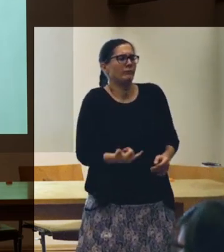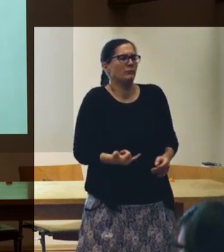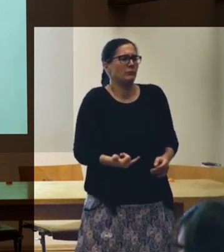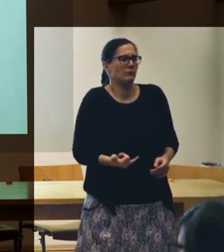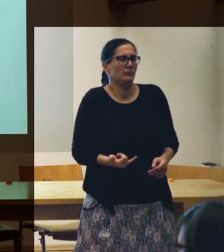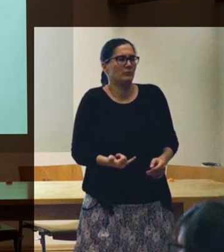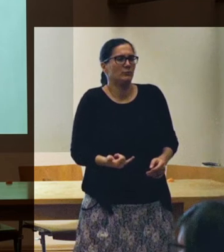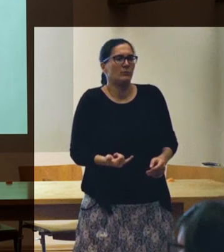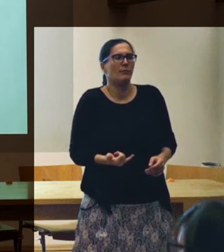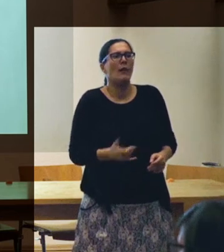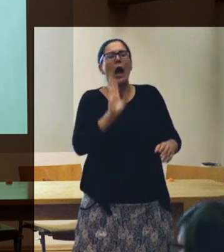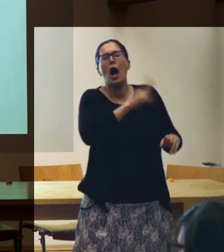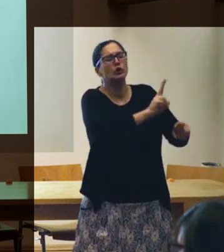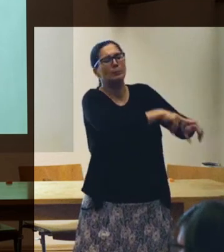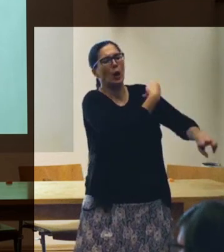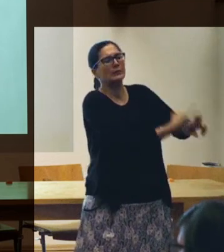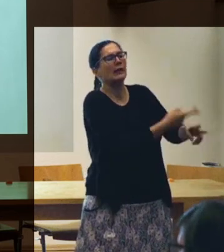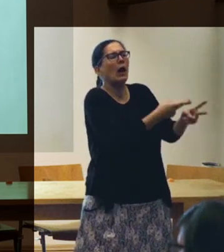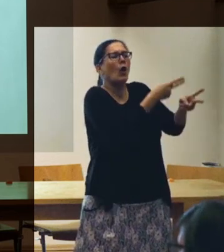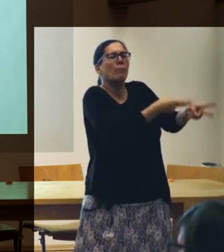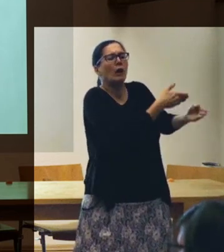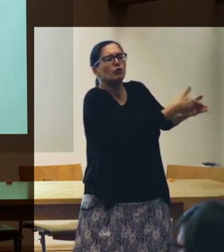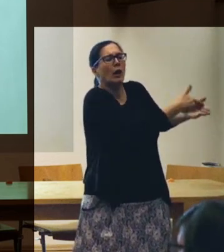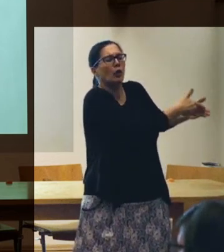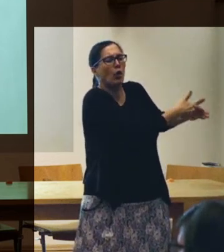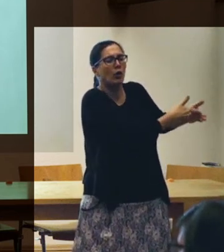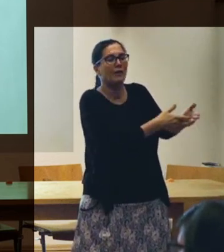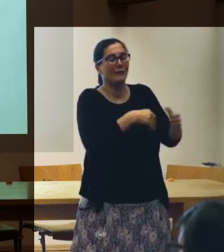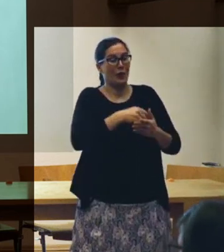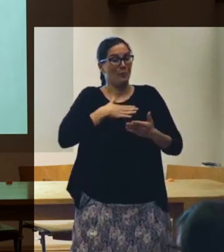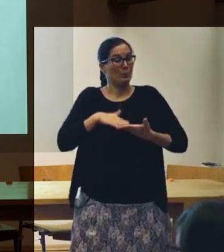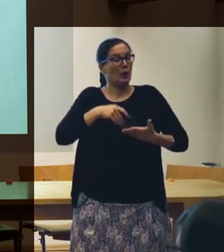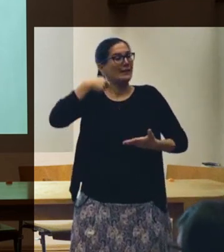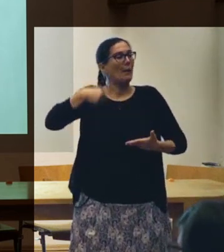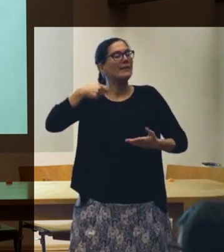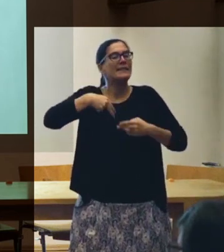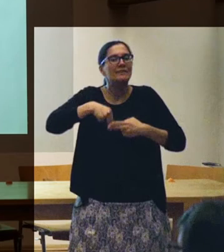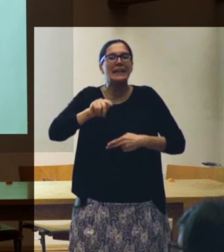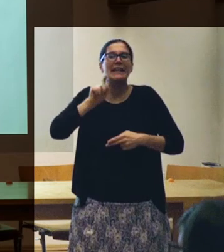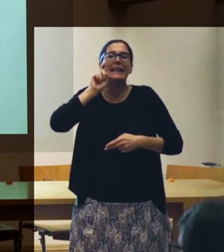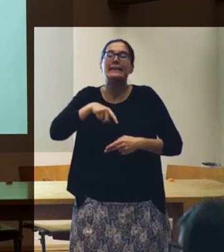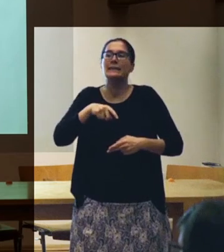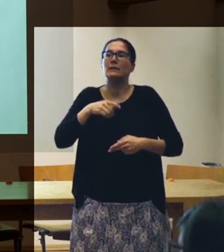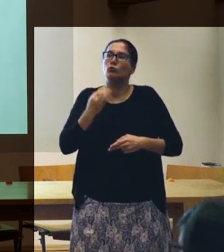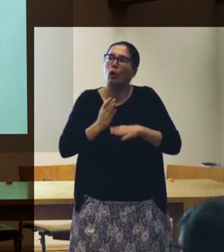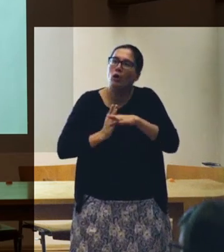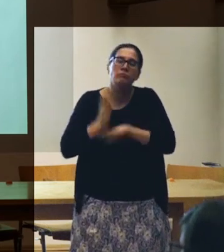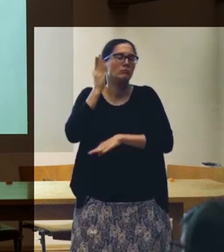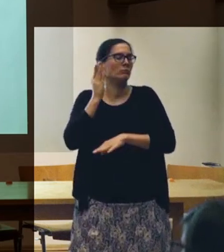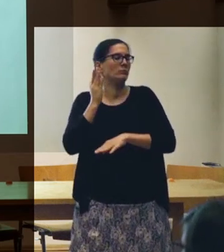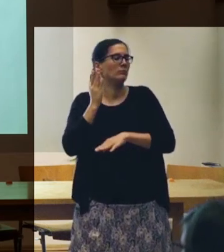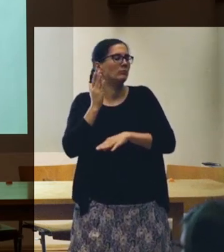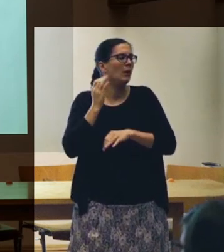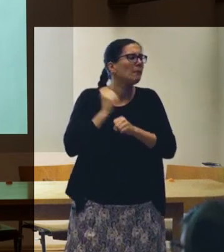že ji odsouvá na okraji, že ji nevidí. Že vlastně kapitalistická společnost je společnost, která vlastně tu